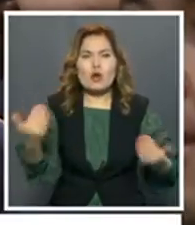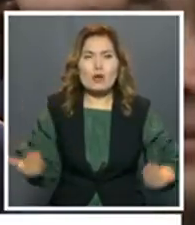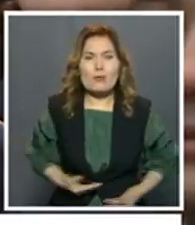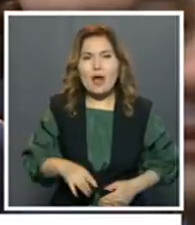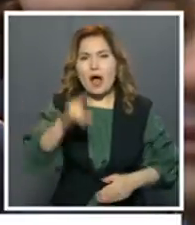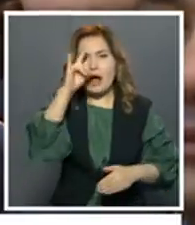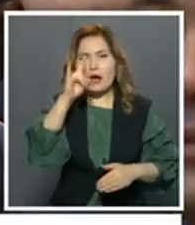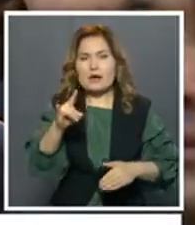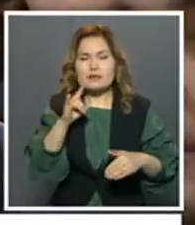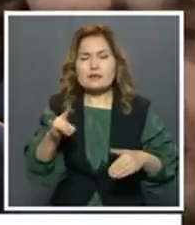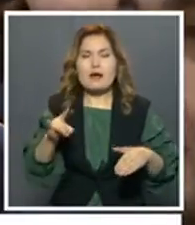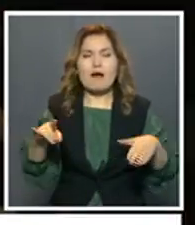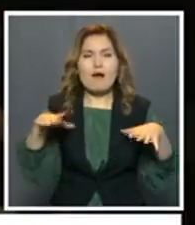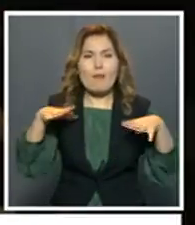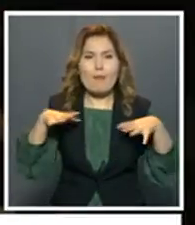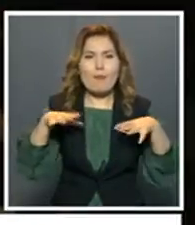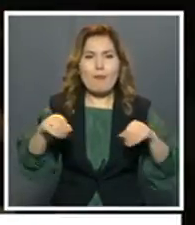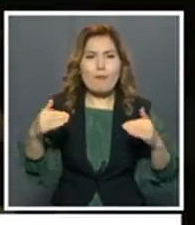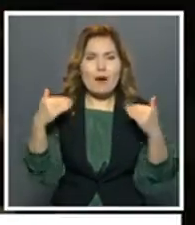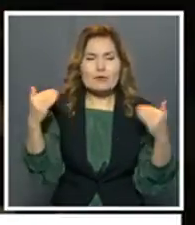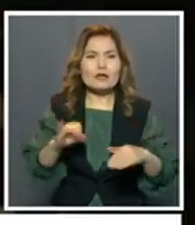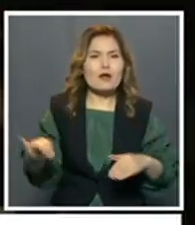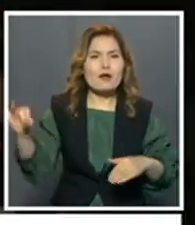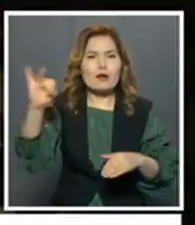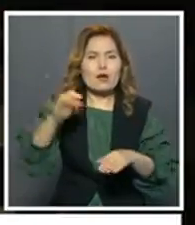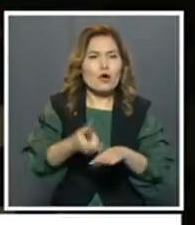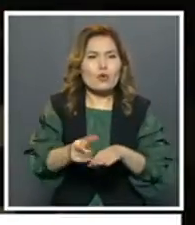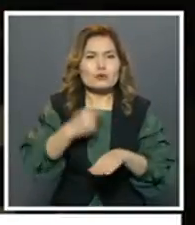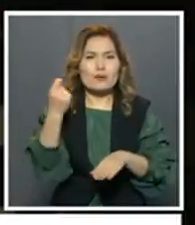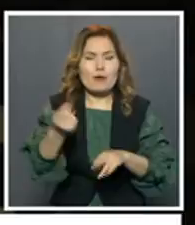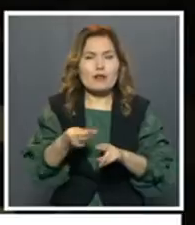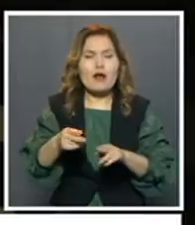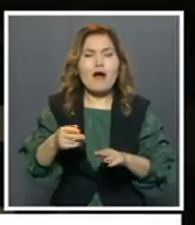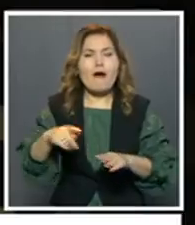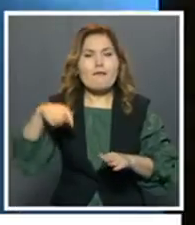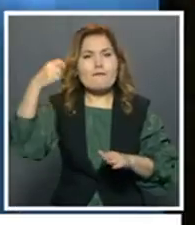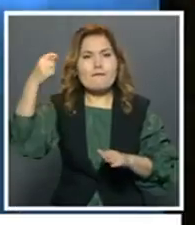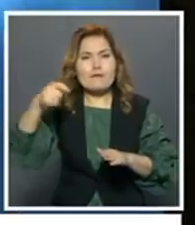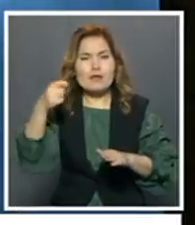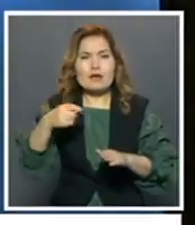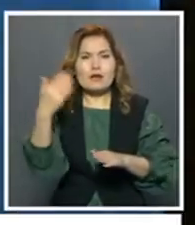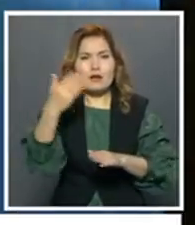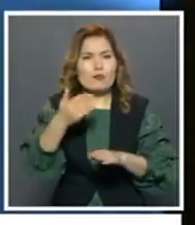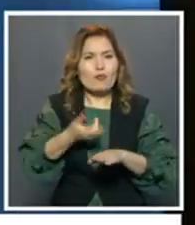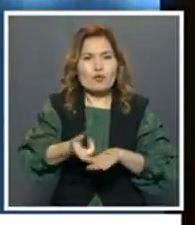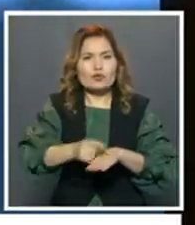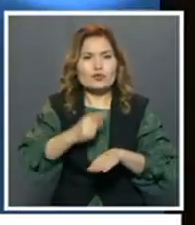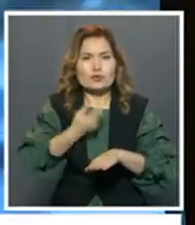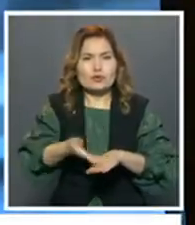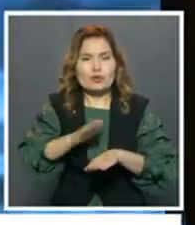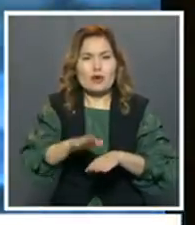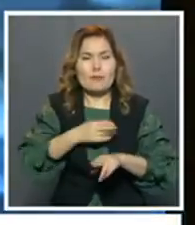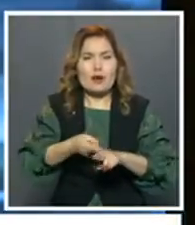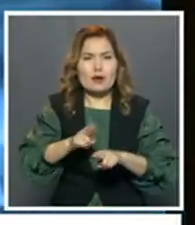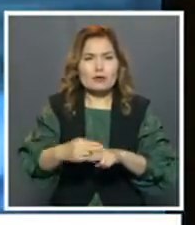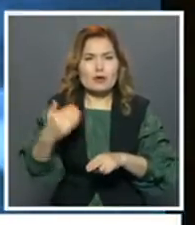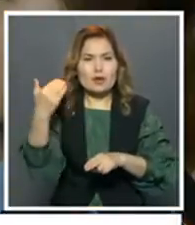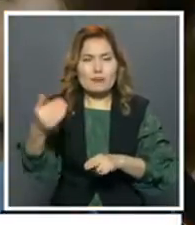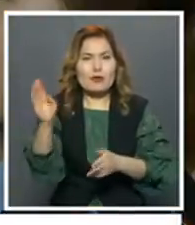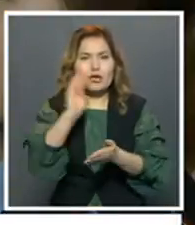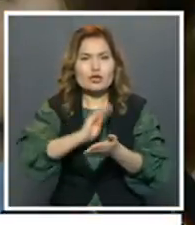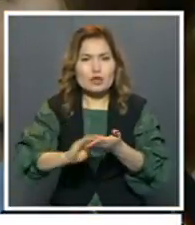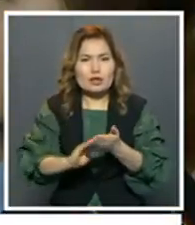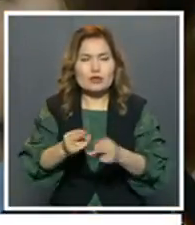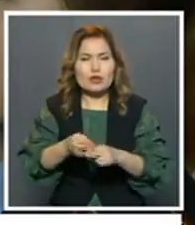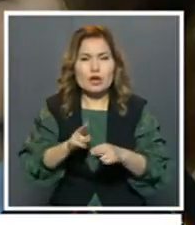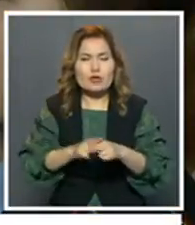батыры жайлы дерек аз. Сондықтан фильм түсіру оңайға соқпаған. Сценарийі Нұркен Әбдіровтің анасы Бағжанның күнделігі бойынша жазылған.